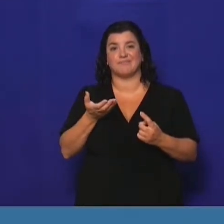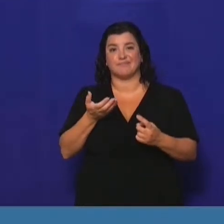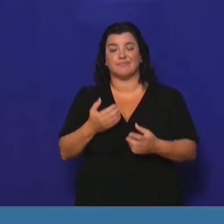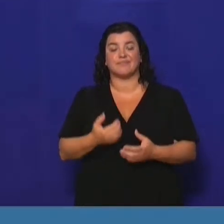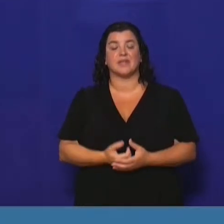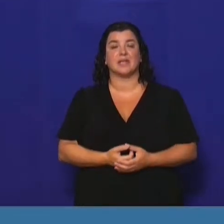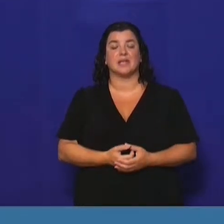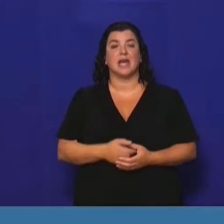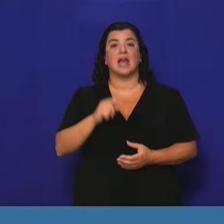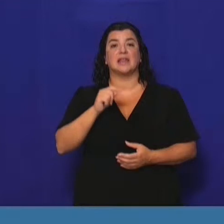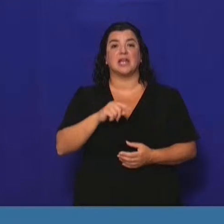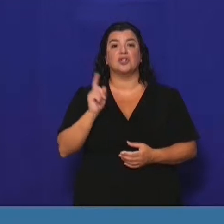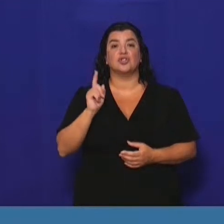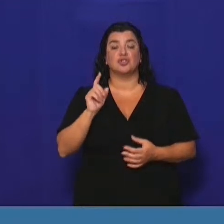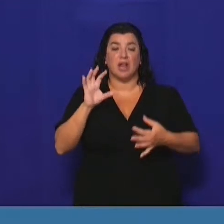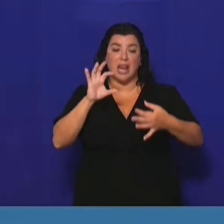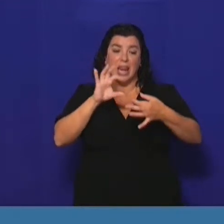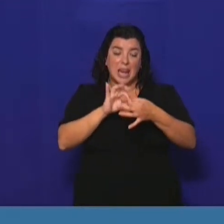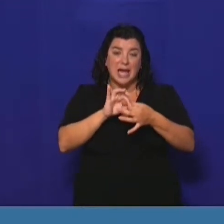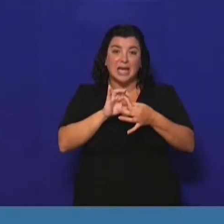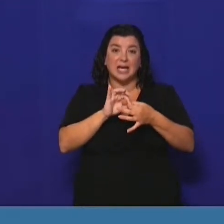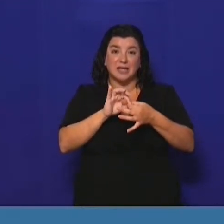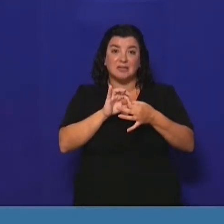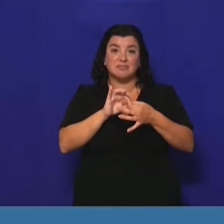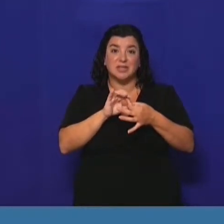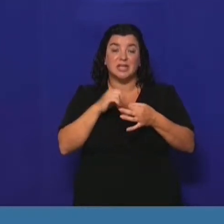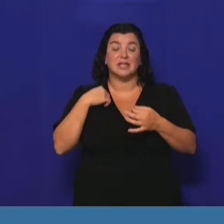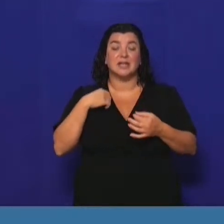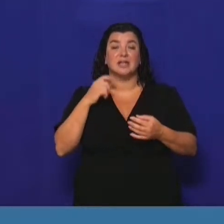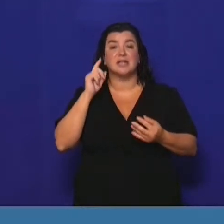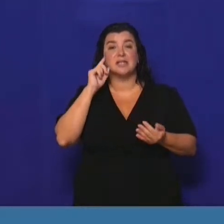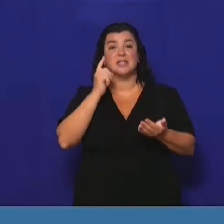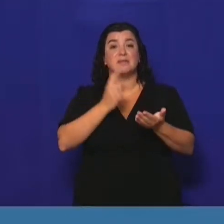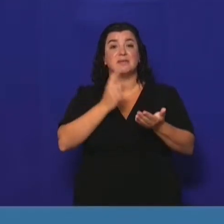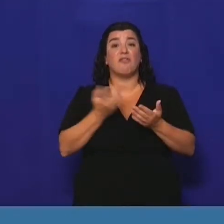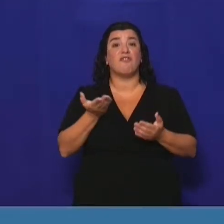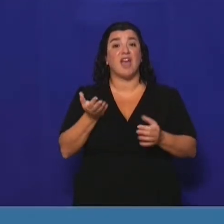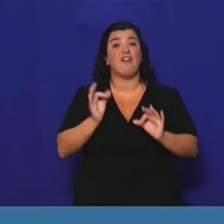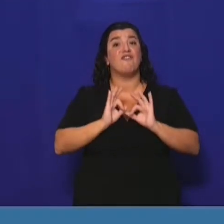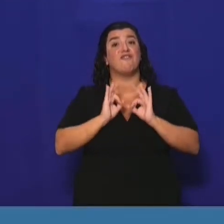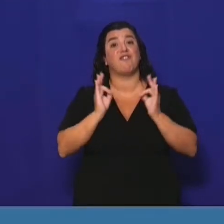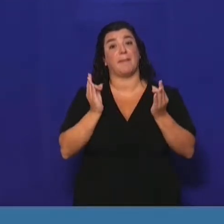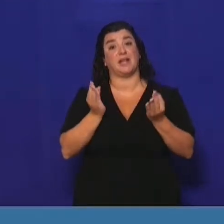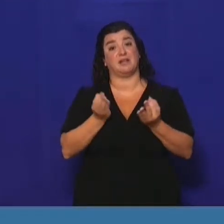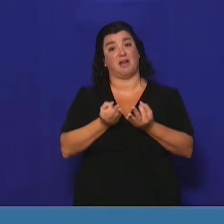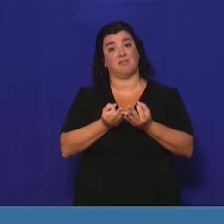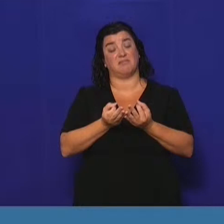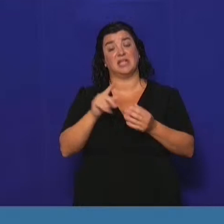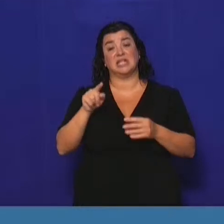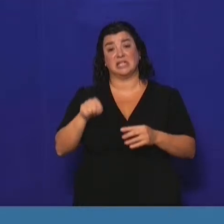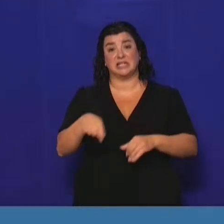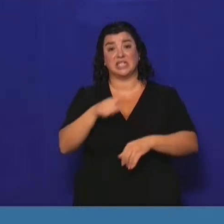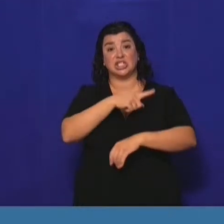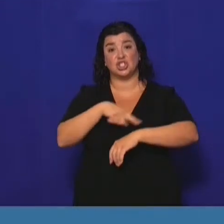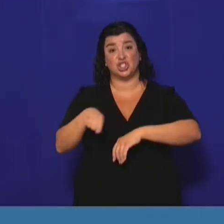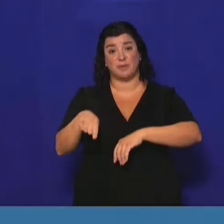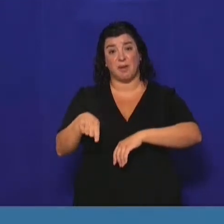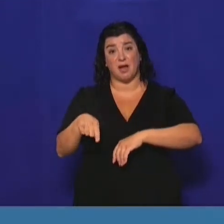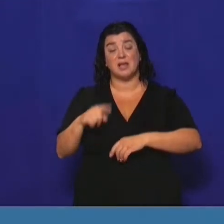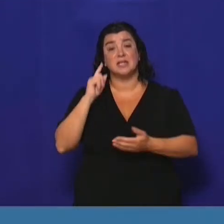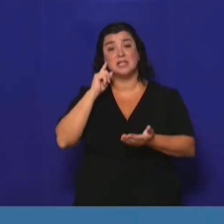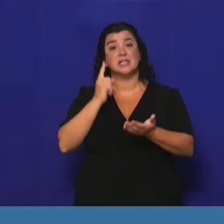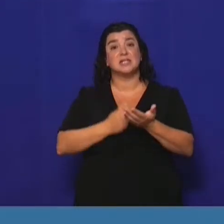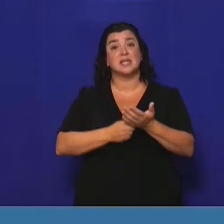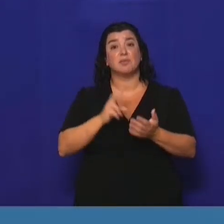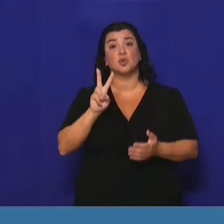li ngħidulhom l-epi-linked u ħafna minnhom qegħdin ikunu familji. Infatti f'din l-aħħar ġimgħa kellna 21 persuna li